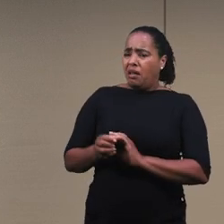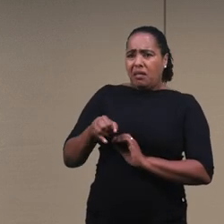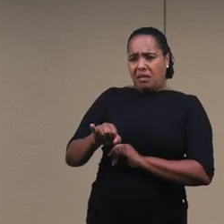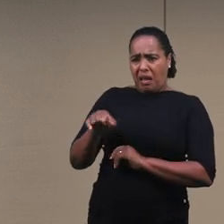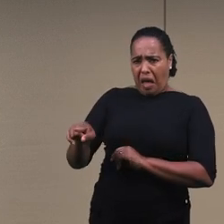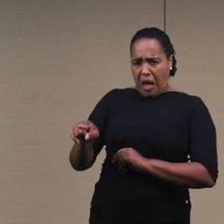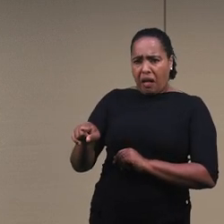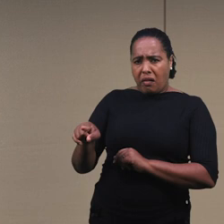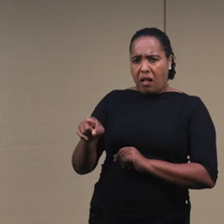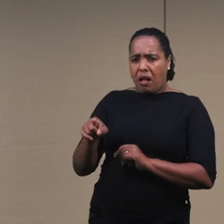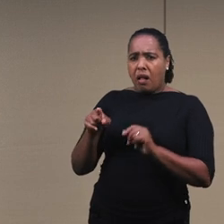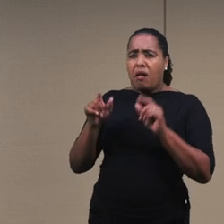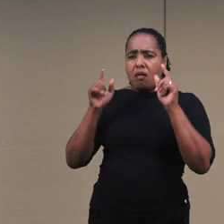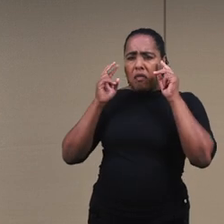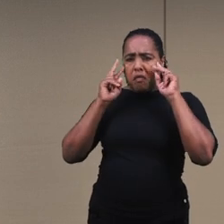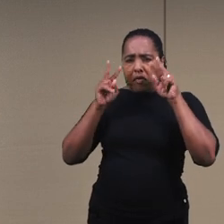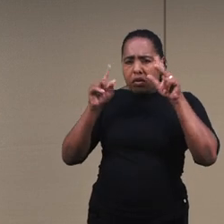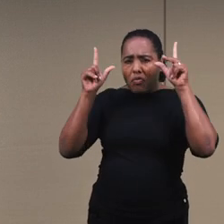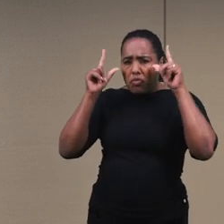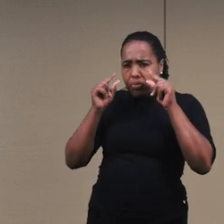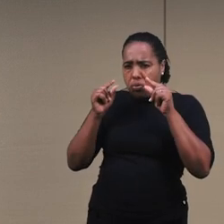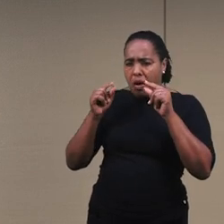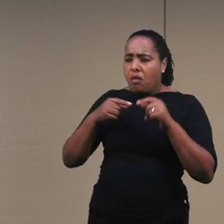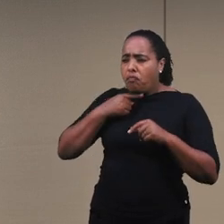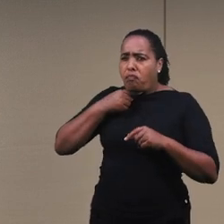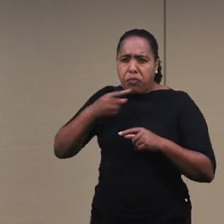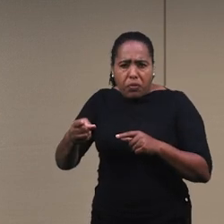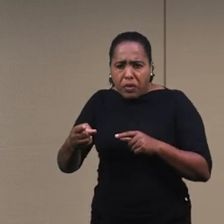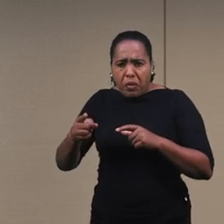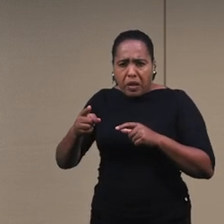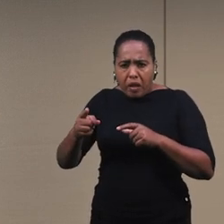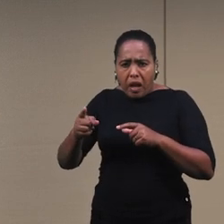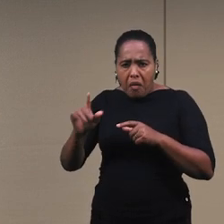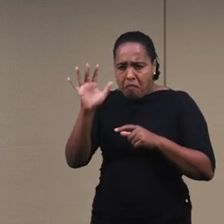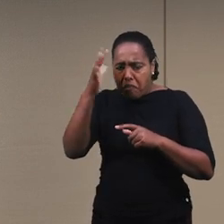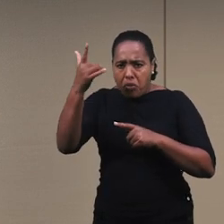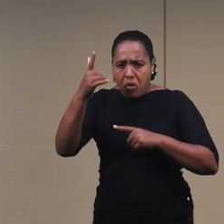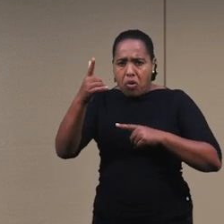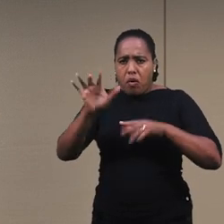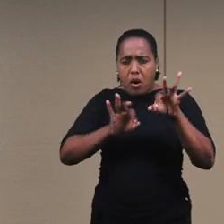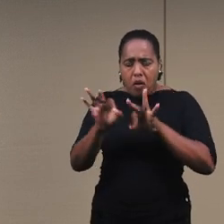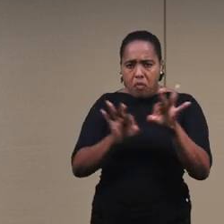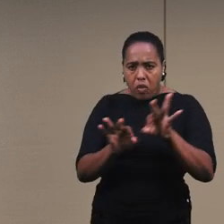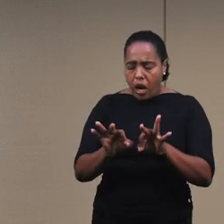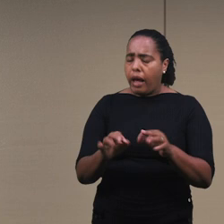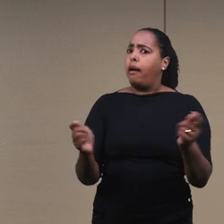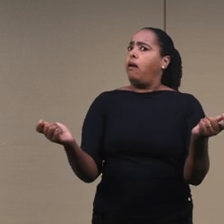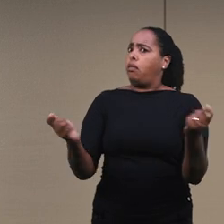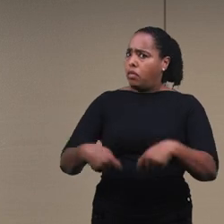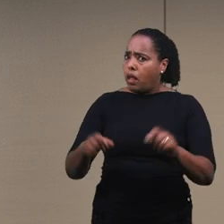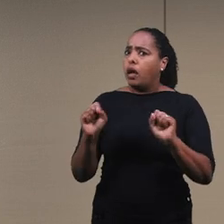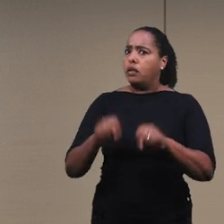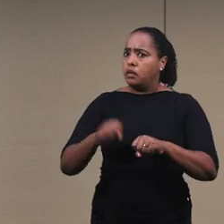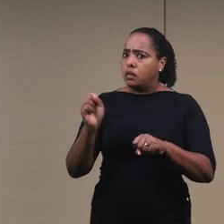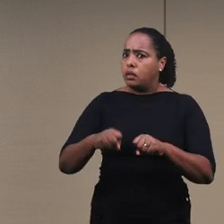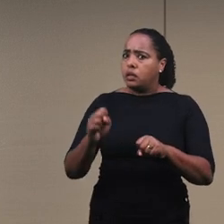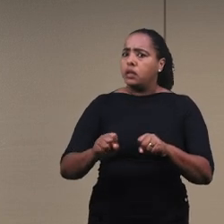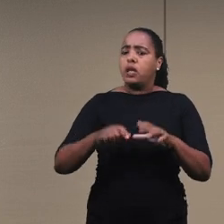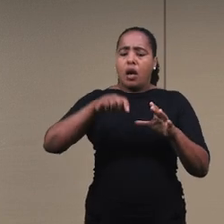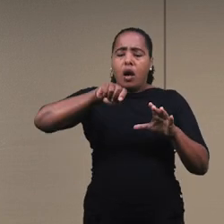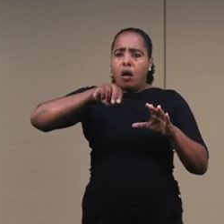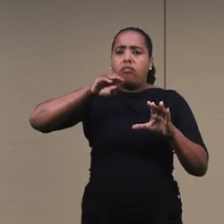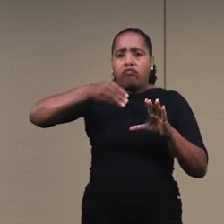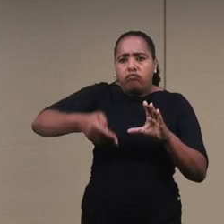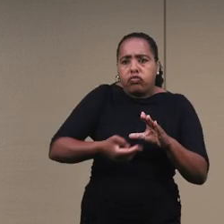de réaliser ces tâches. Utiliser les couverts normalement, prendre sa douche, prendre soin d'elle. Tout cela, l'enfant